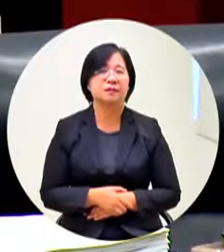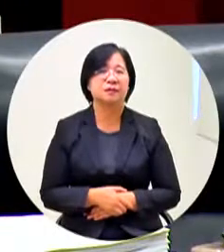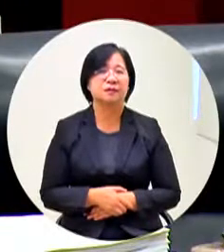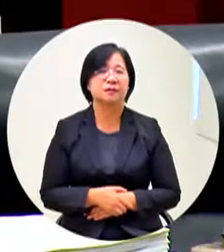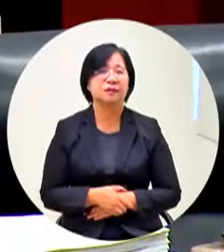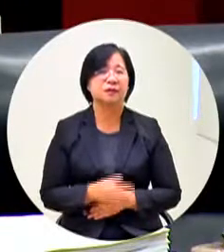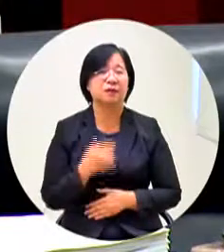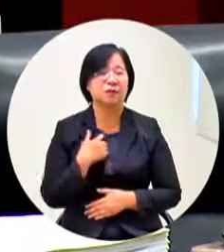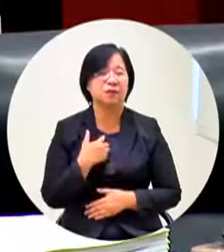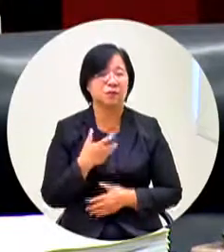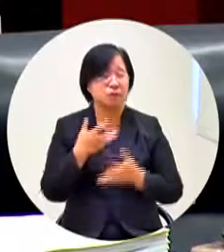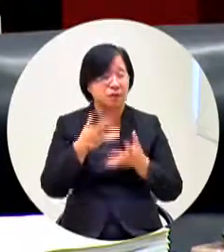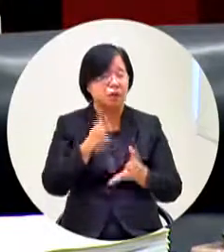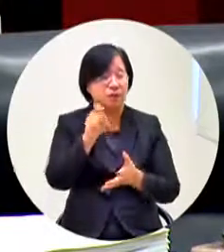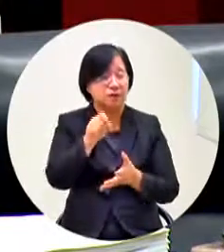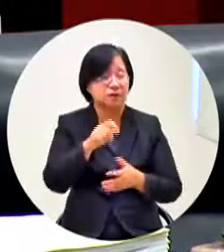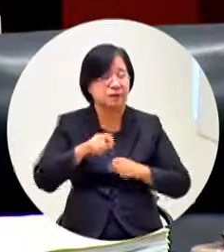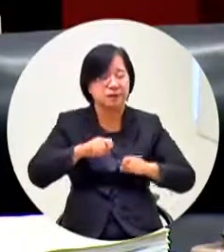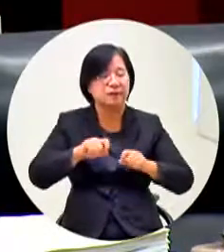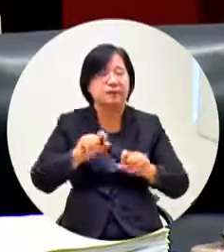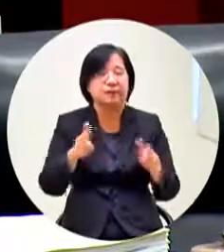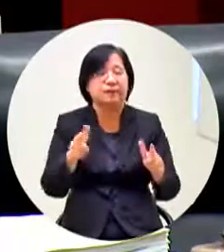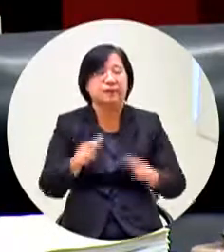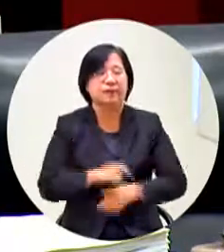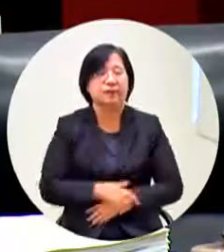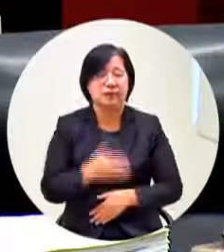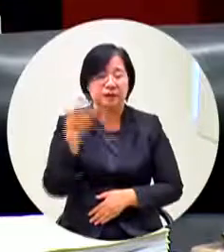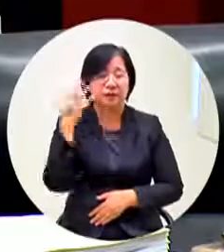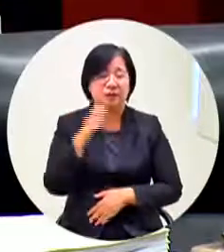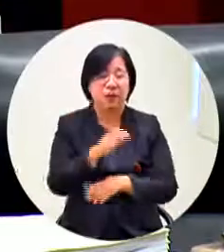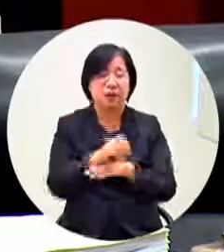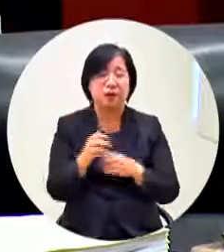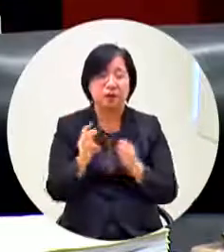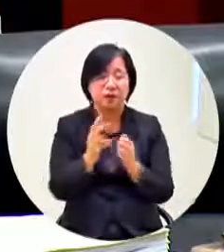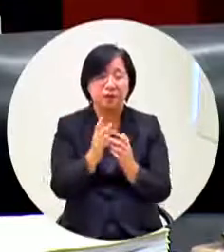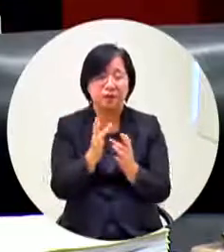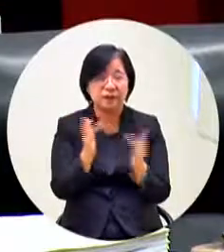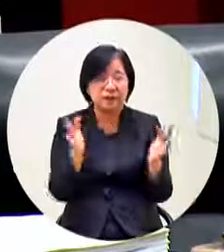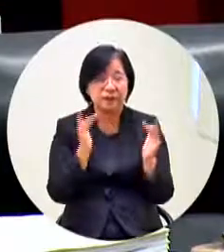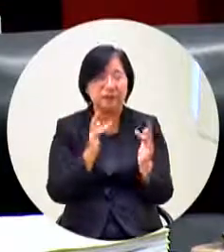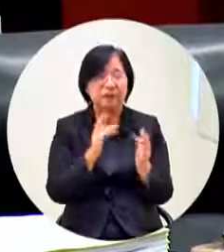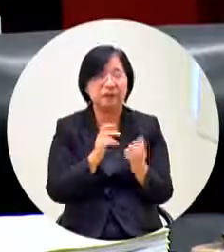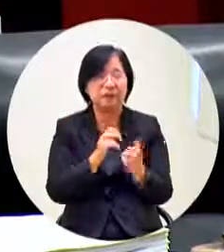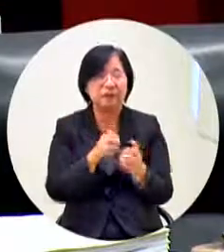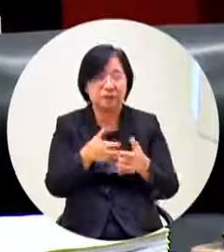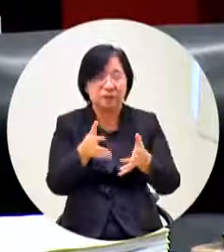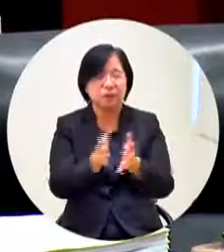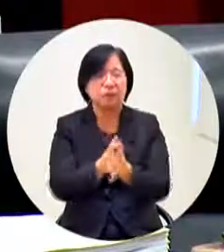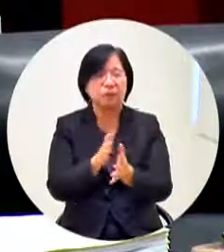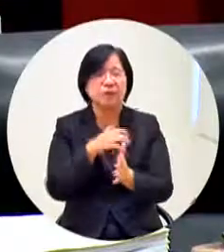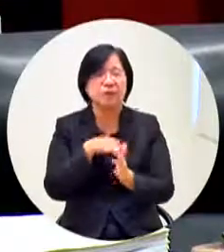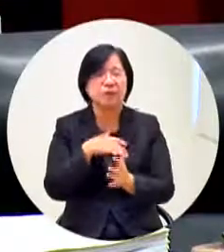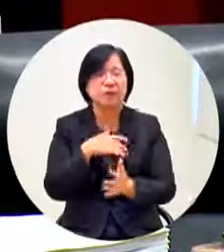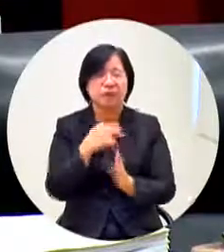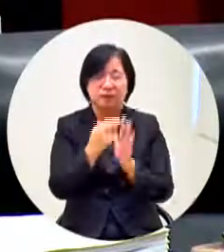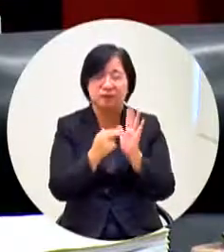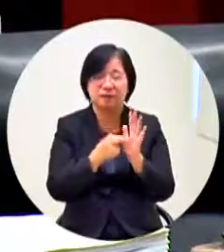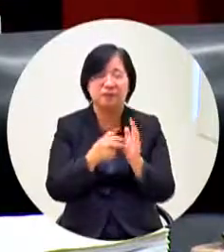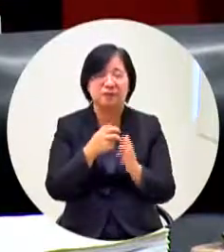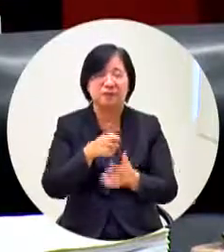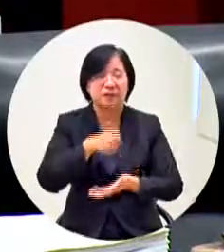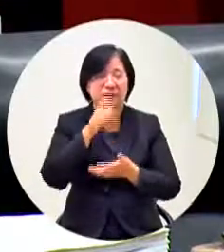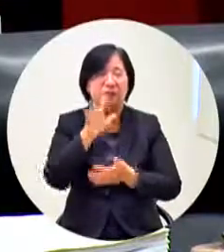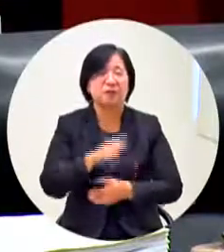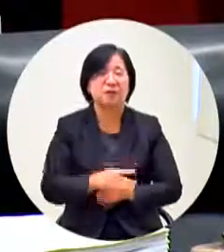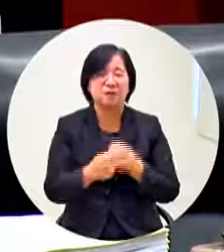天重点不是在这里设计，因为那天我在农林部门讲过了。我现在要讲的是，里长跳出来，这很生气的